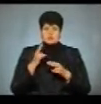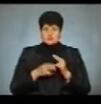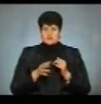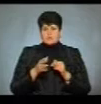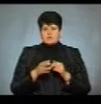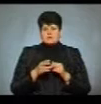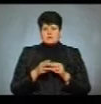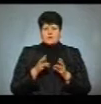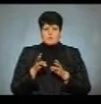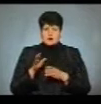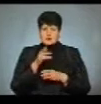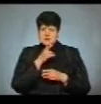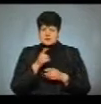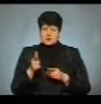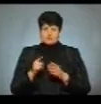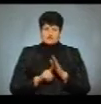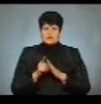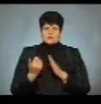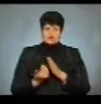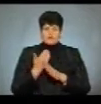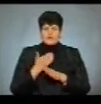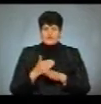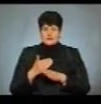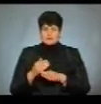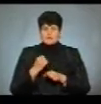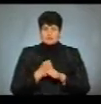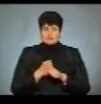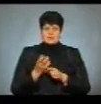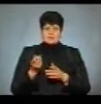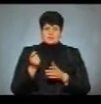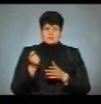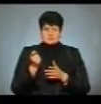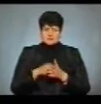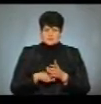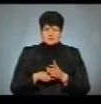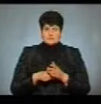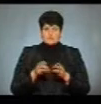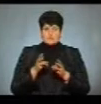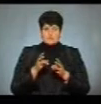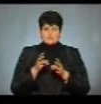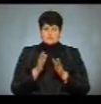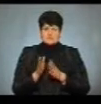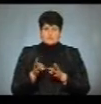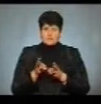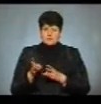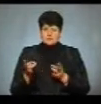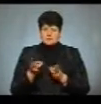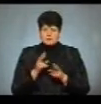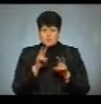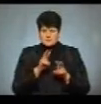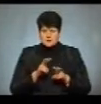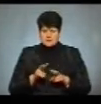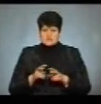опалювальний сезон, починається новий етап роботи, потрібно забліндувати систему опалення, потрібно переглянути,